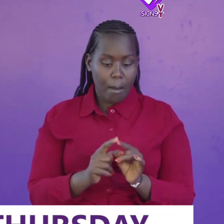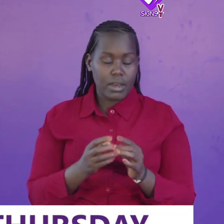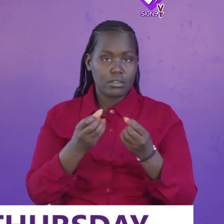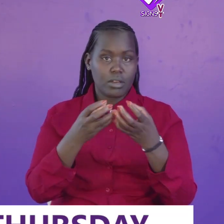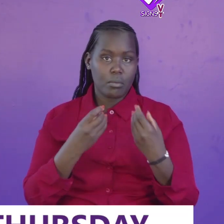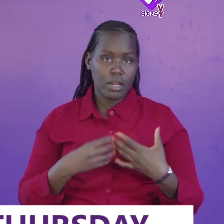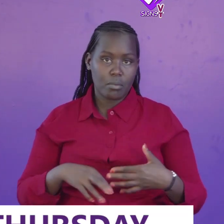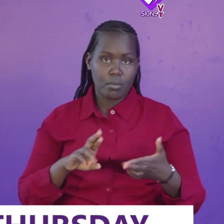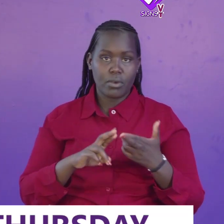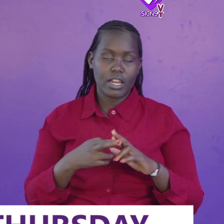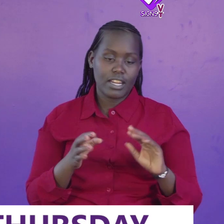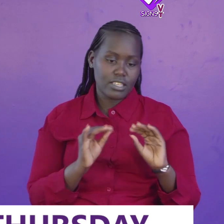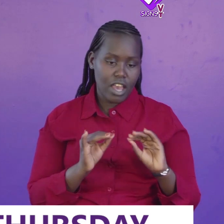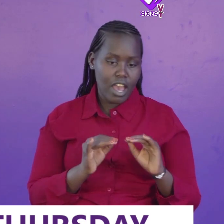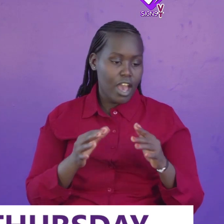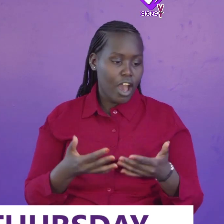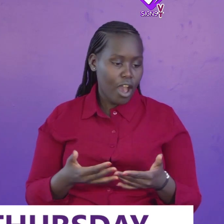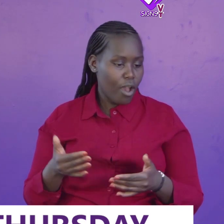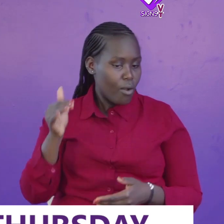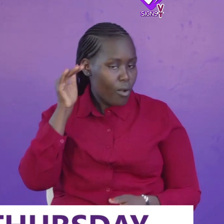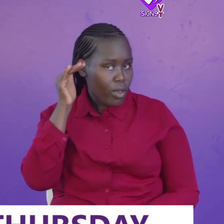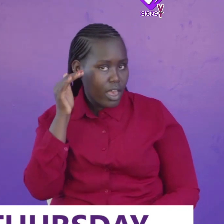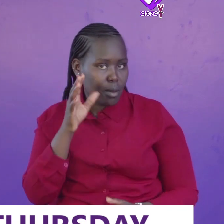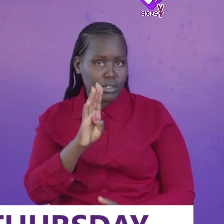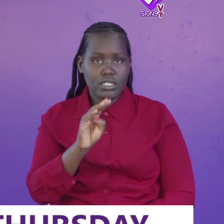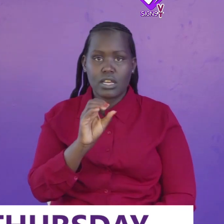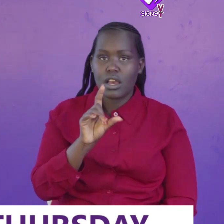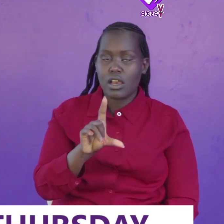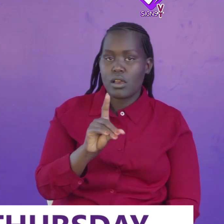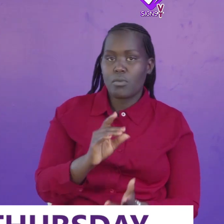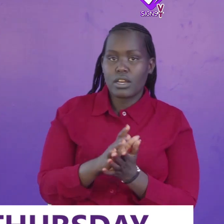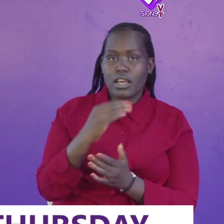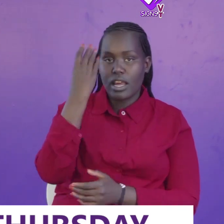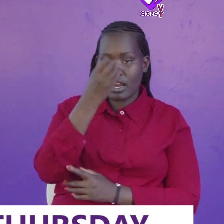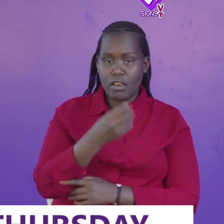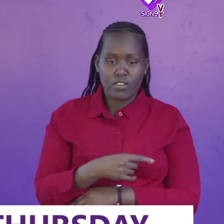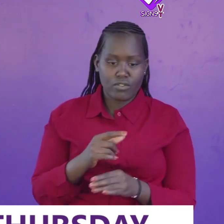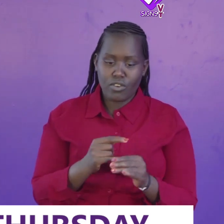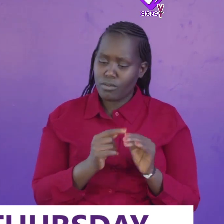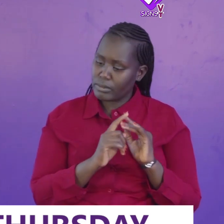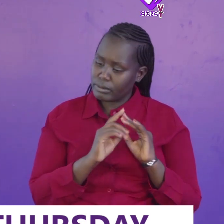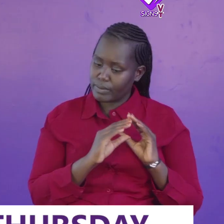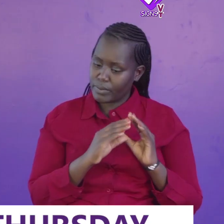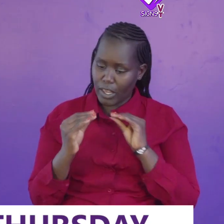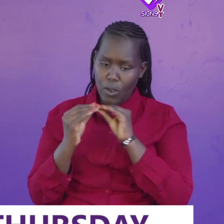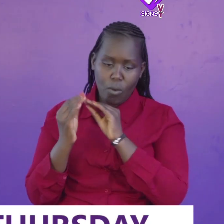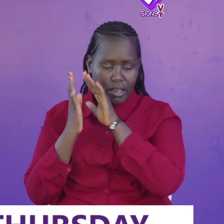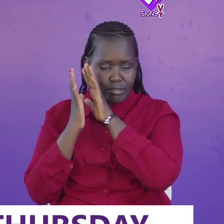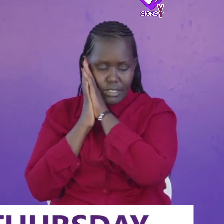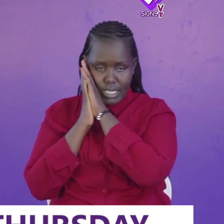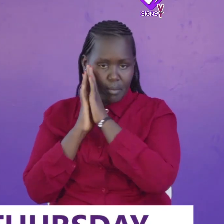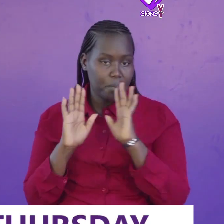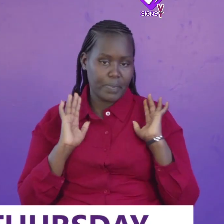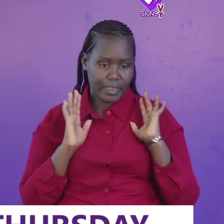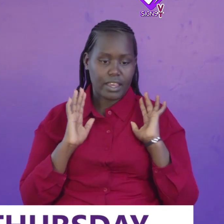relate. Hiyo vile ulikuwa unasikia ukisikia hiyo nini unajua ni masani ya kitanda. Kimbia kalale. So kila